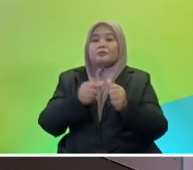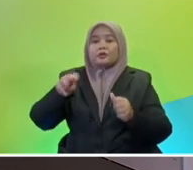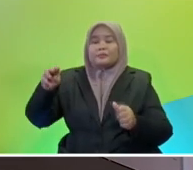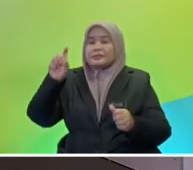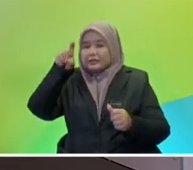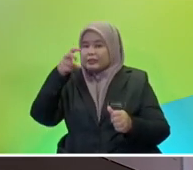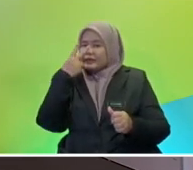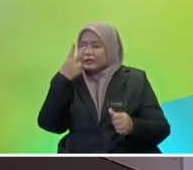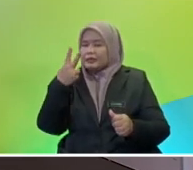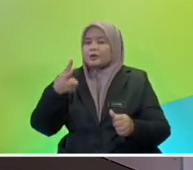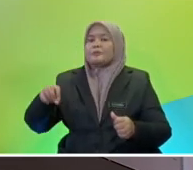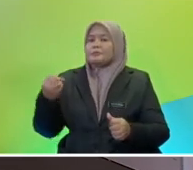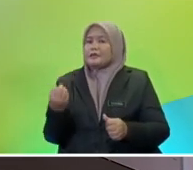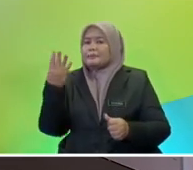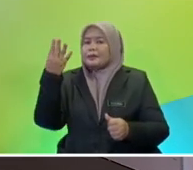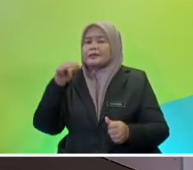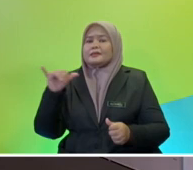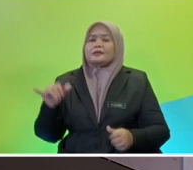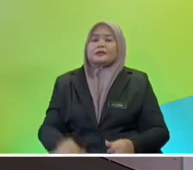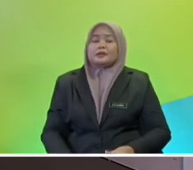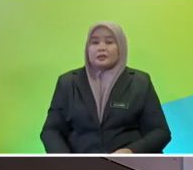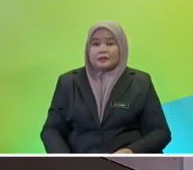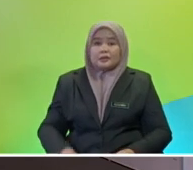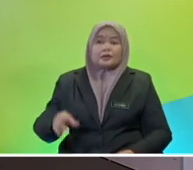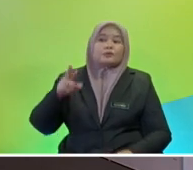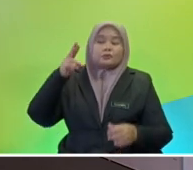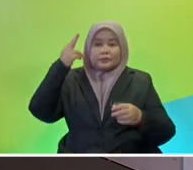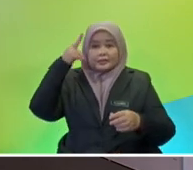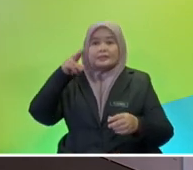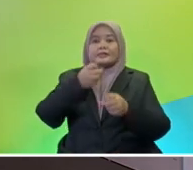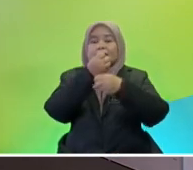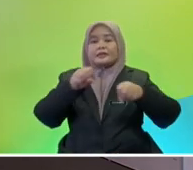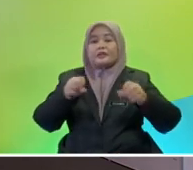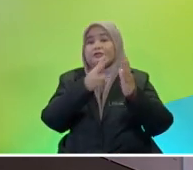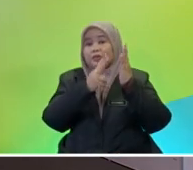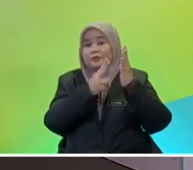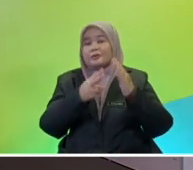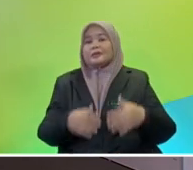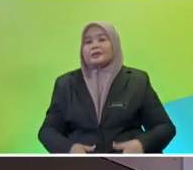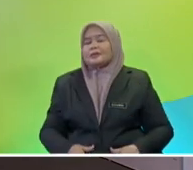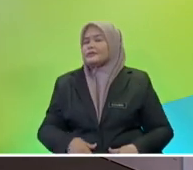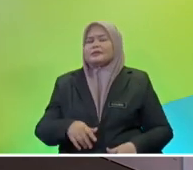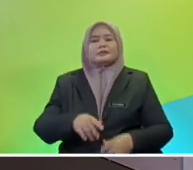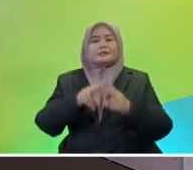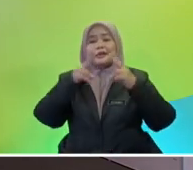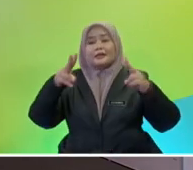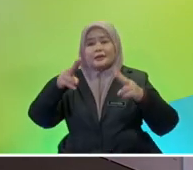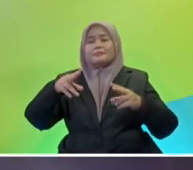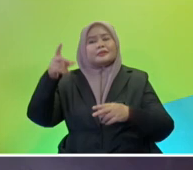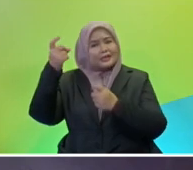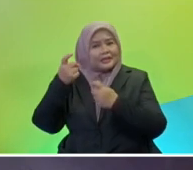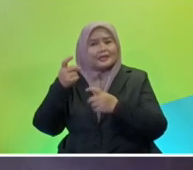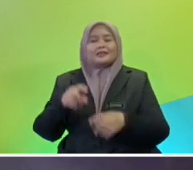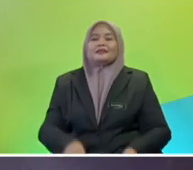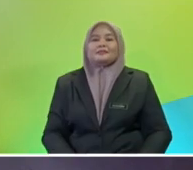satu lagi video papa dan video yang telah Ustazah sediakan Aiman yang ini agak menarik Sebab Dia adalah lakunan daripada murid-murid